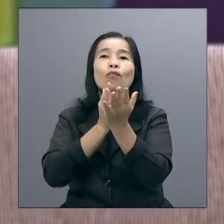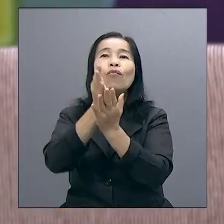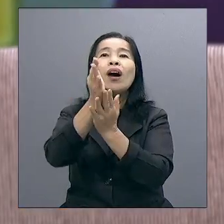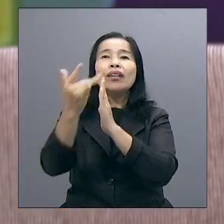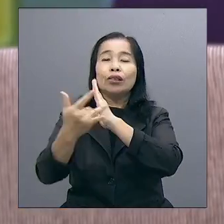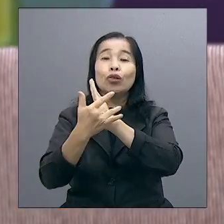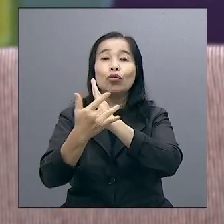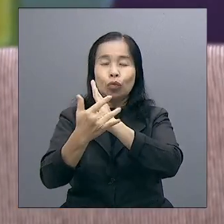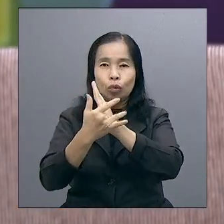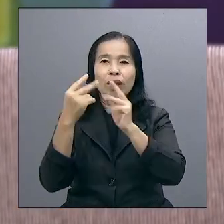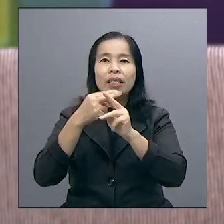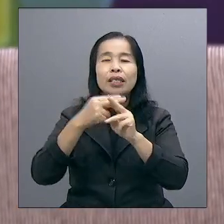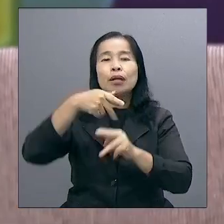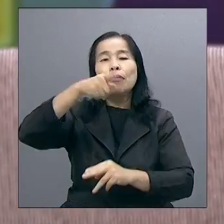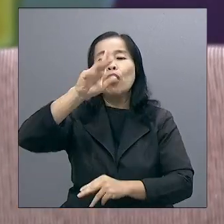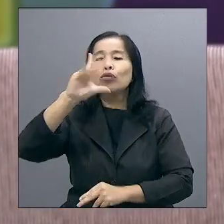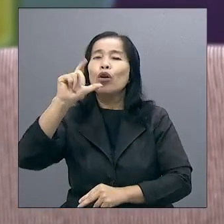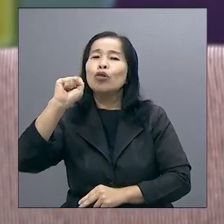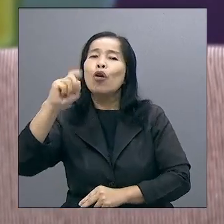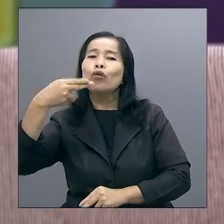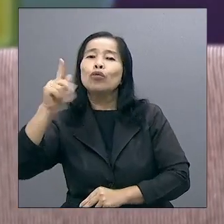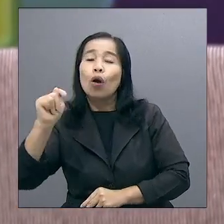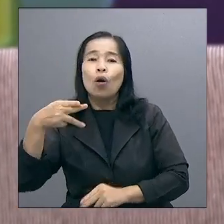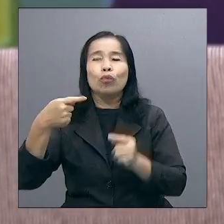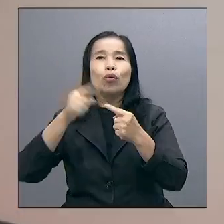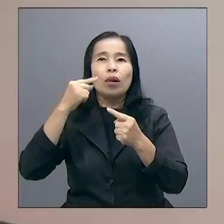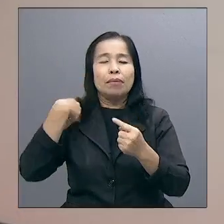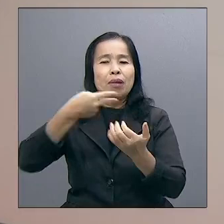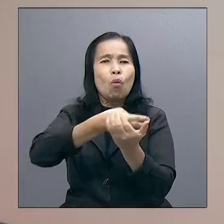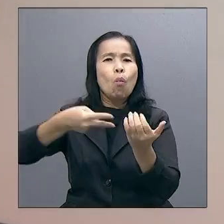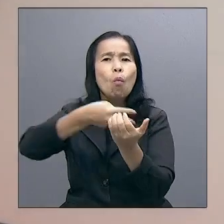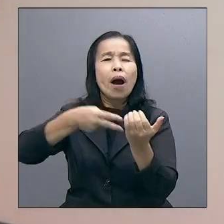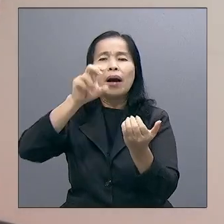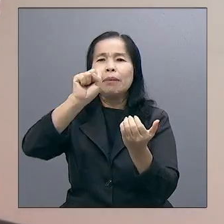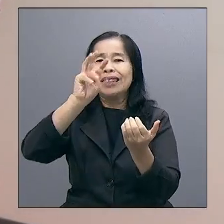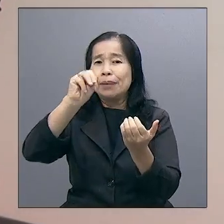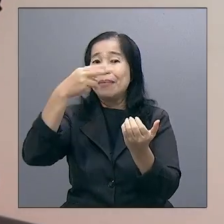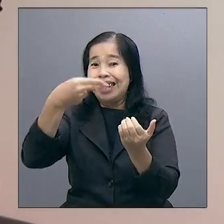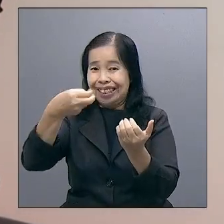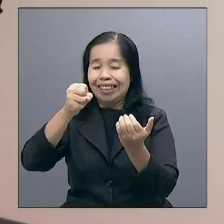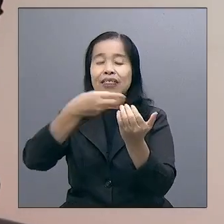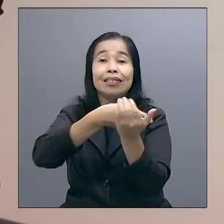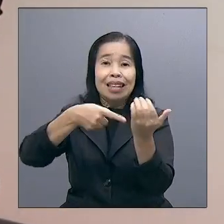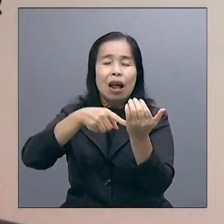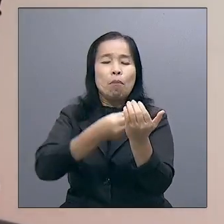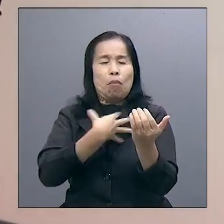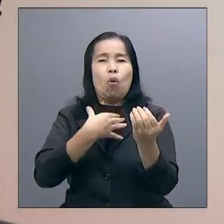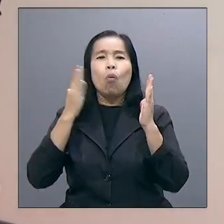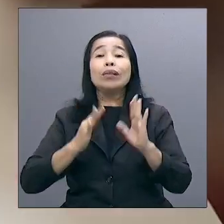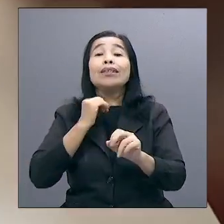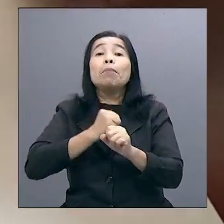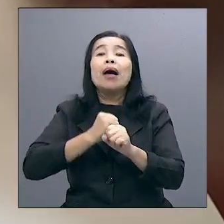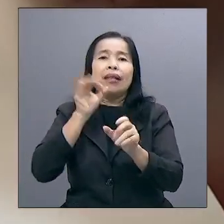1หรอบ.ช.ส.อ.ท.หลังได้รบขอความ SMS จากมจชาชีพเขาอ้างวาเขาเป็ธนาคารแทน 1